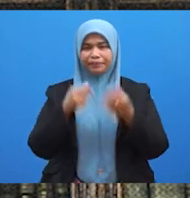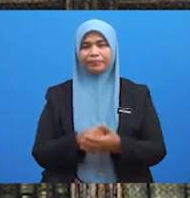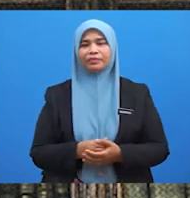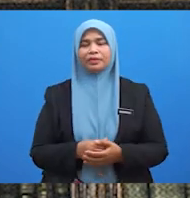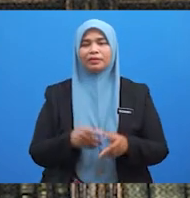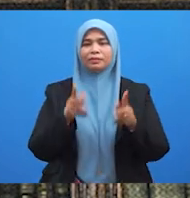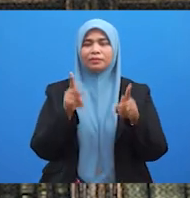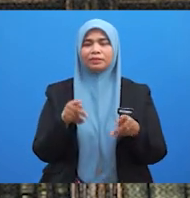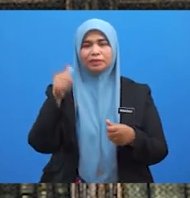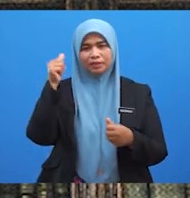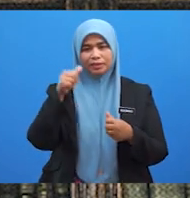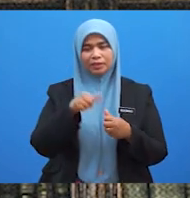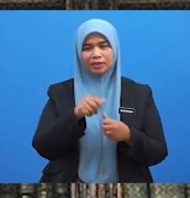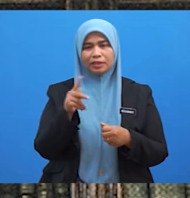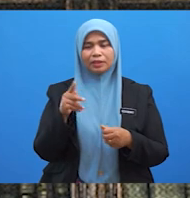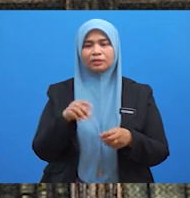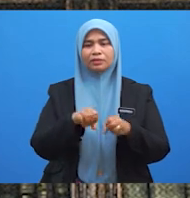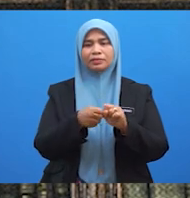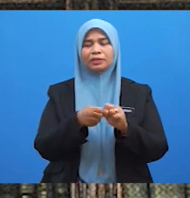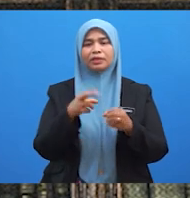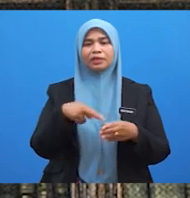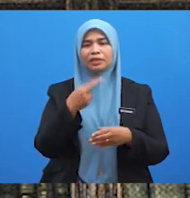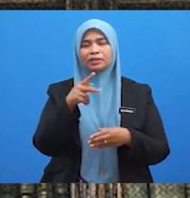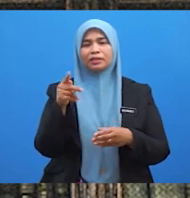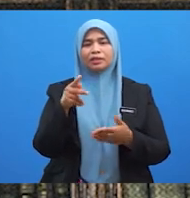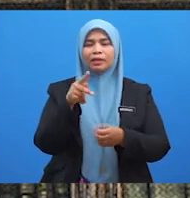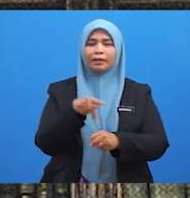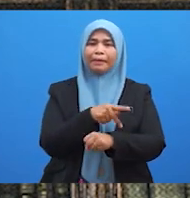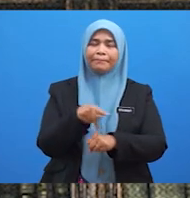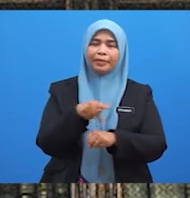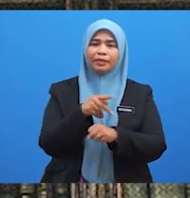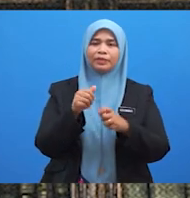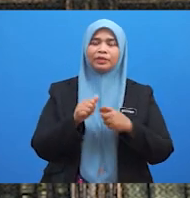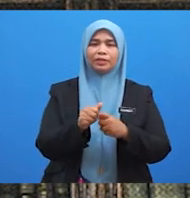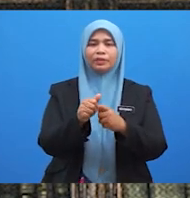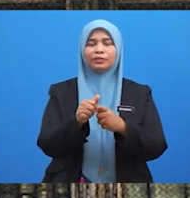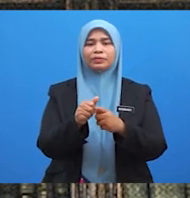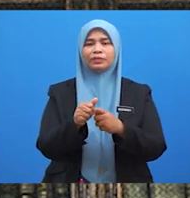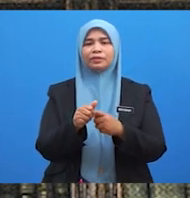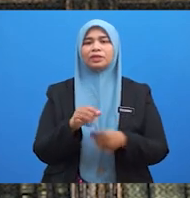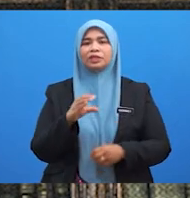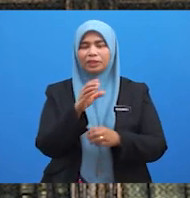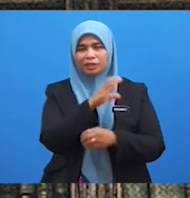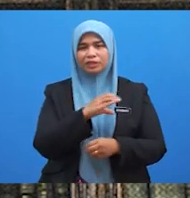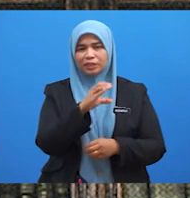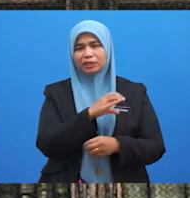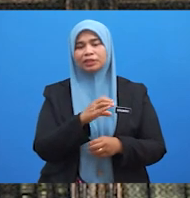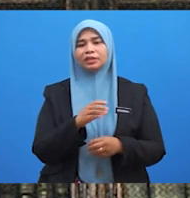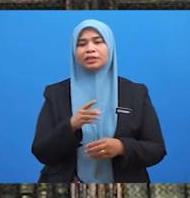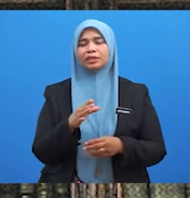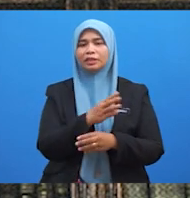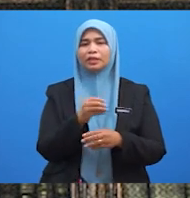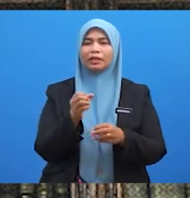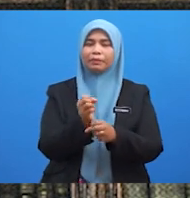Pelajar diingatkan agar menghasilkan pantun mengikut kriteria ciri dan bentuk